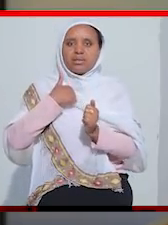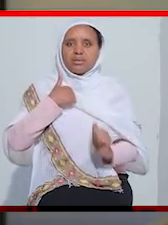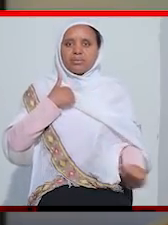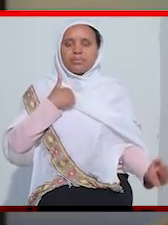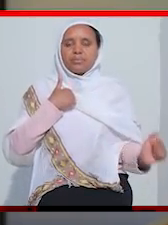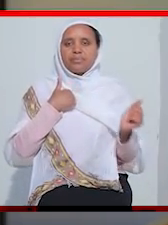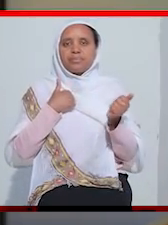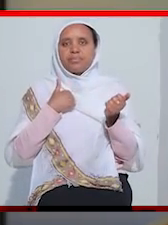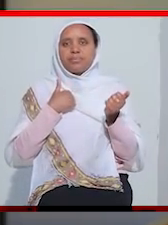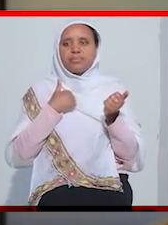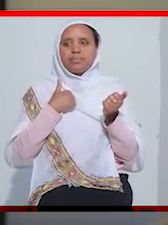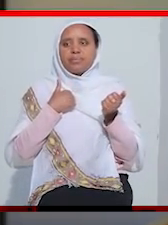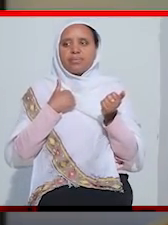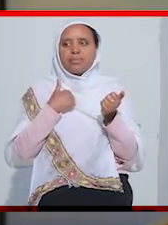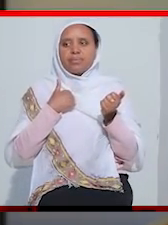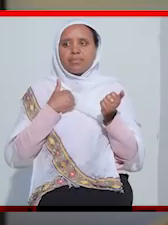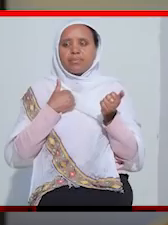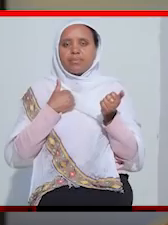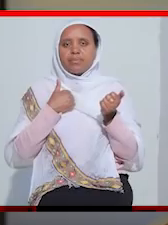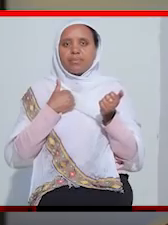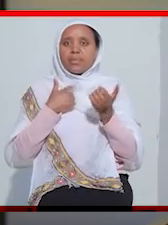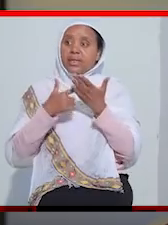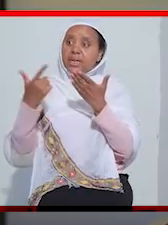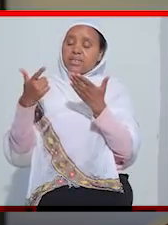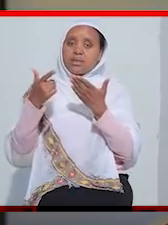ወእዋለኒ አንፈርስ ኢምነ ወጽግመ ወይገብሃበሙ።